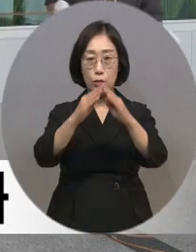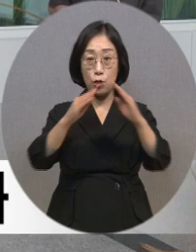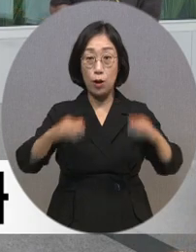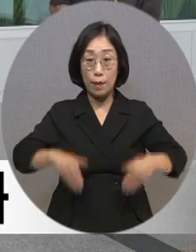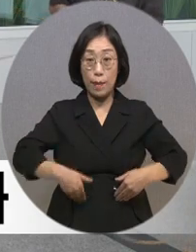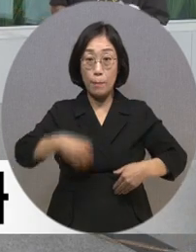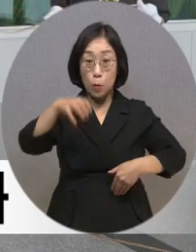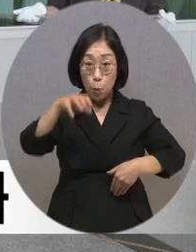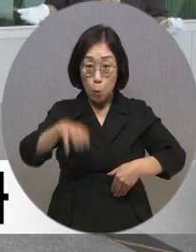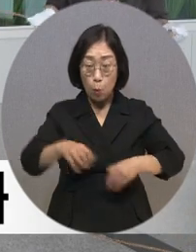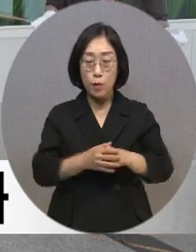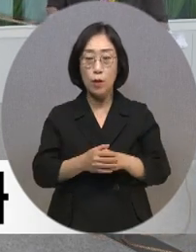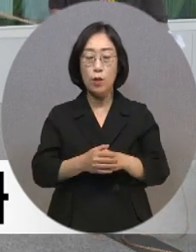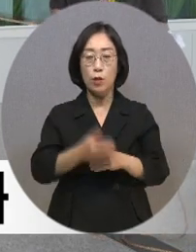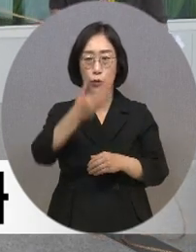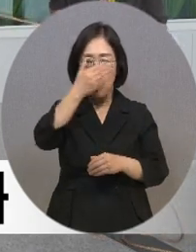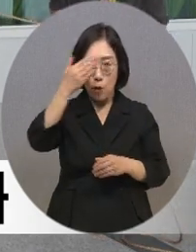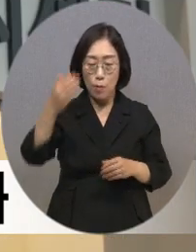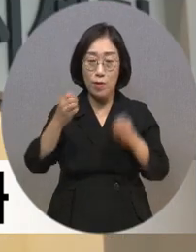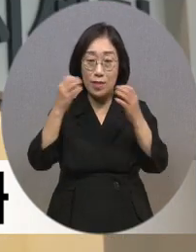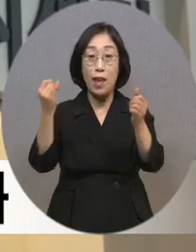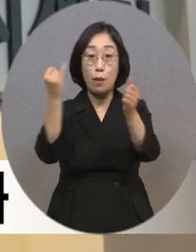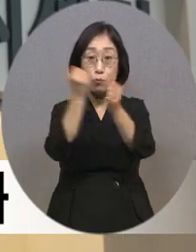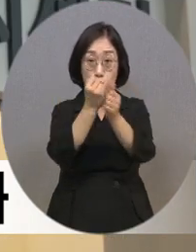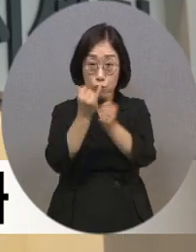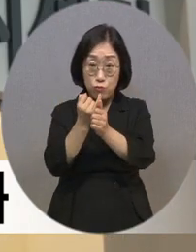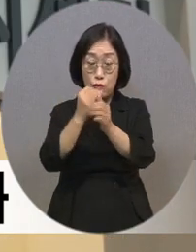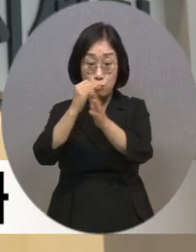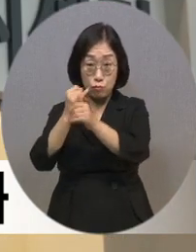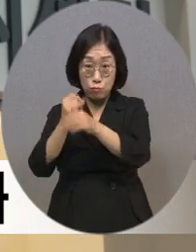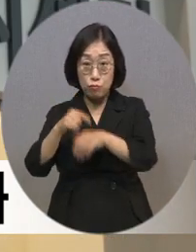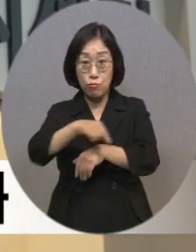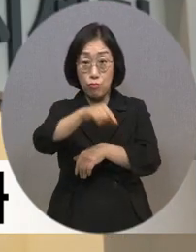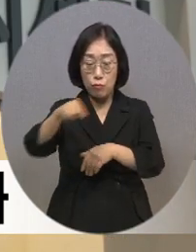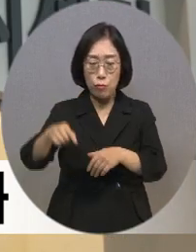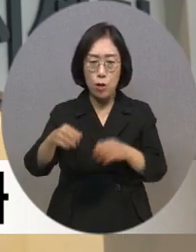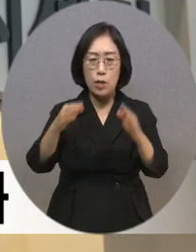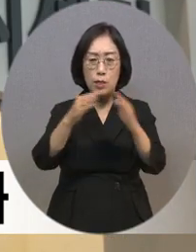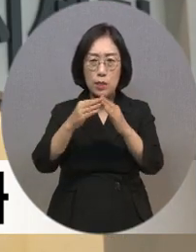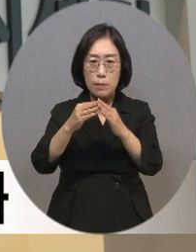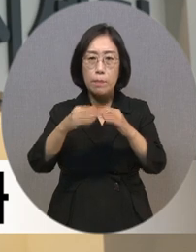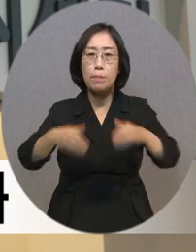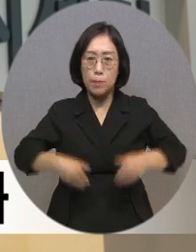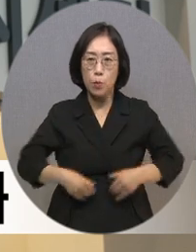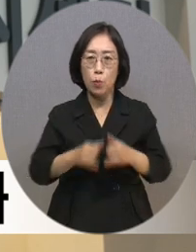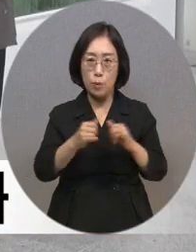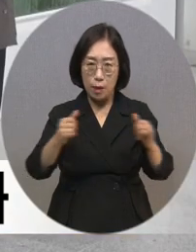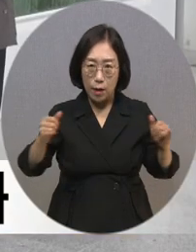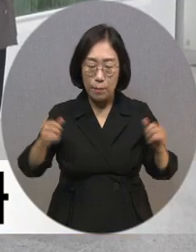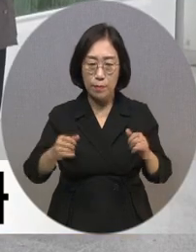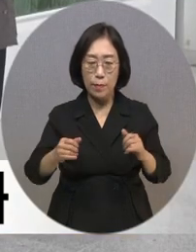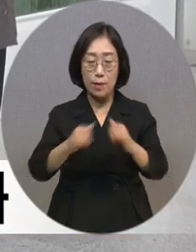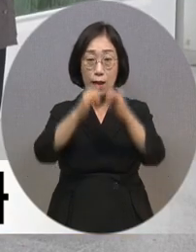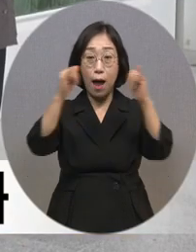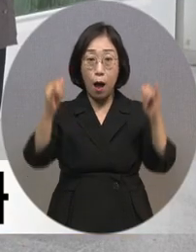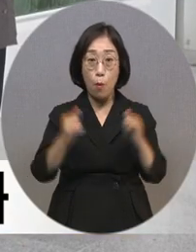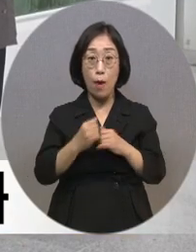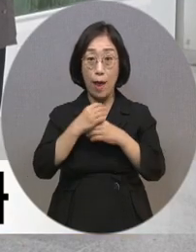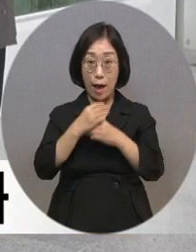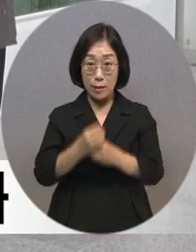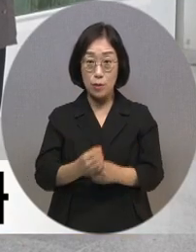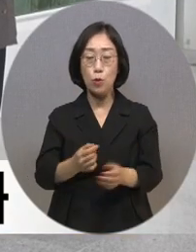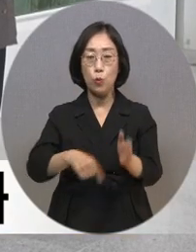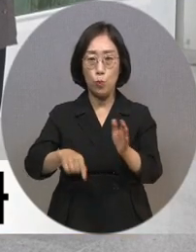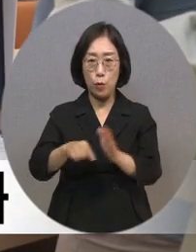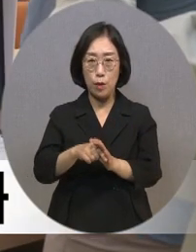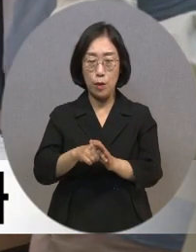전라남도는 청년, 신혼부부 및 주거 취약계층을 위한 사회안전망 역할을 담당할 주거복지센터를